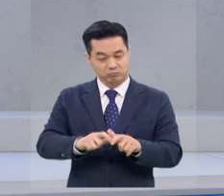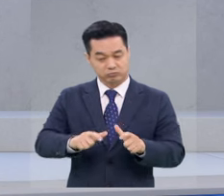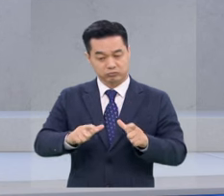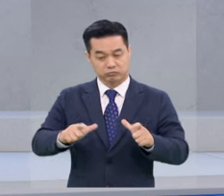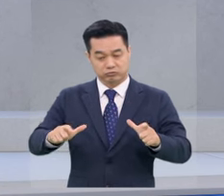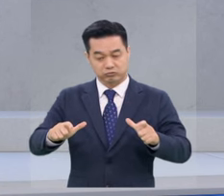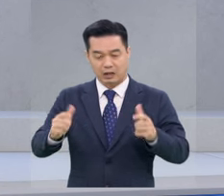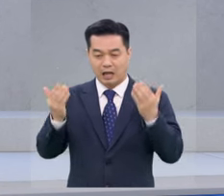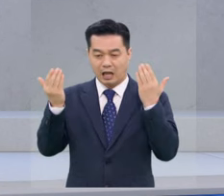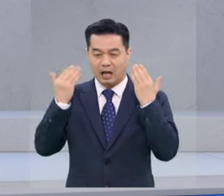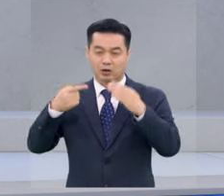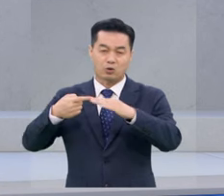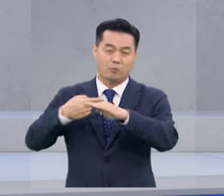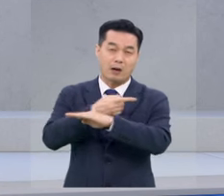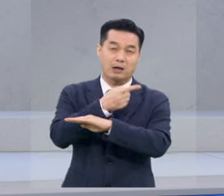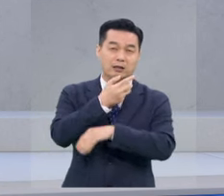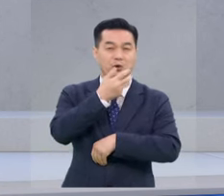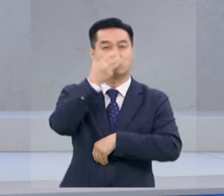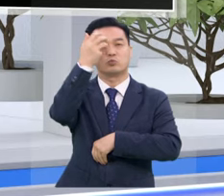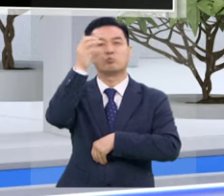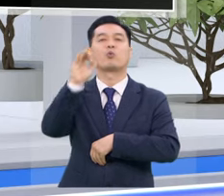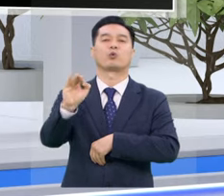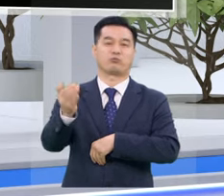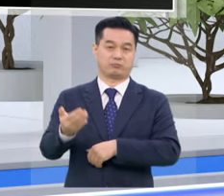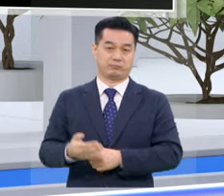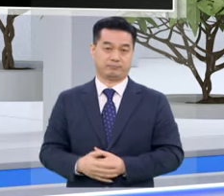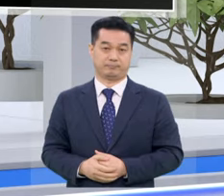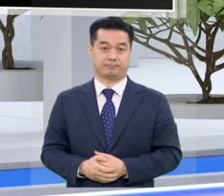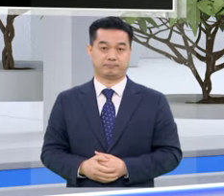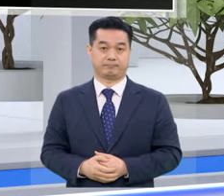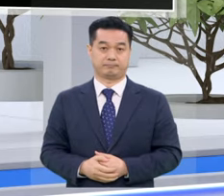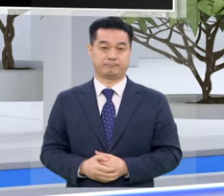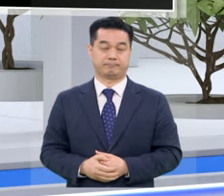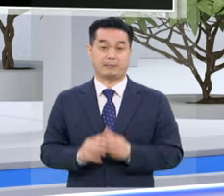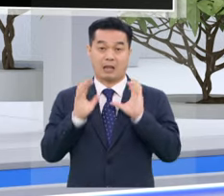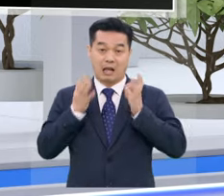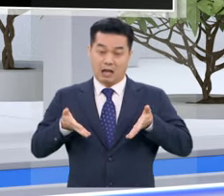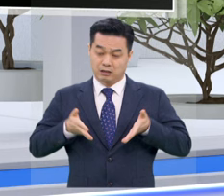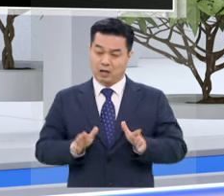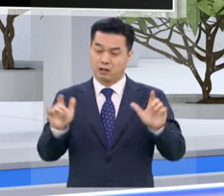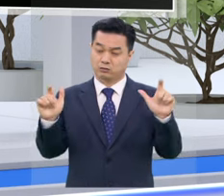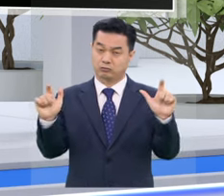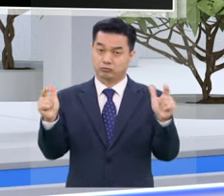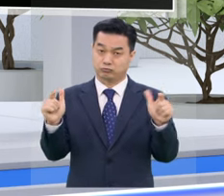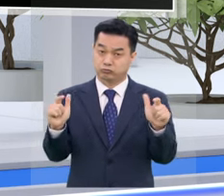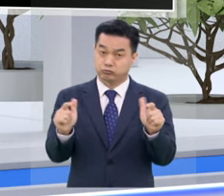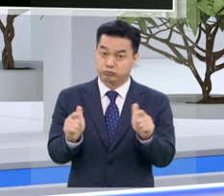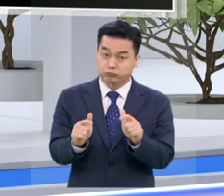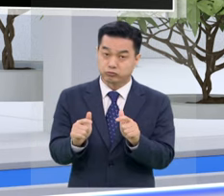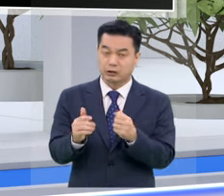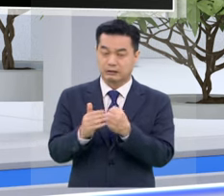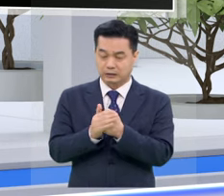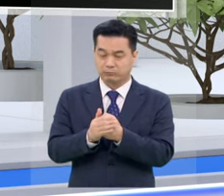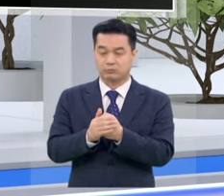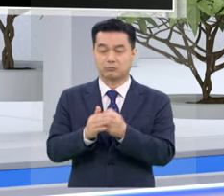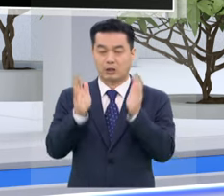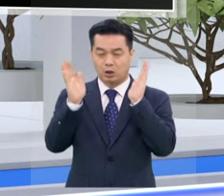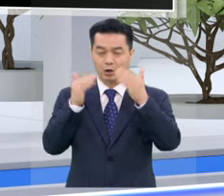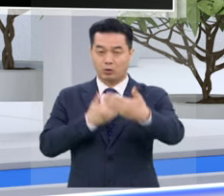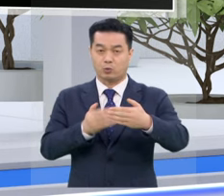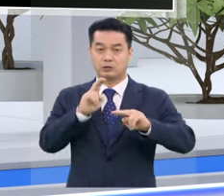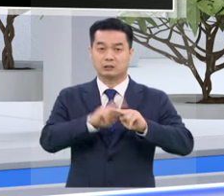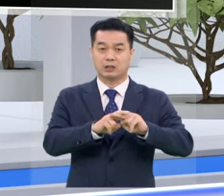밖으로 큰 그림을 그리게 됐습니다 출생률 저하로 점점 늘어가는 교실의 빈자리를